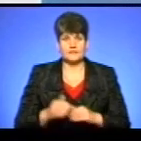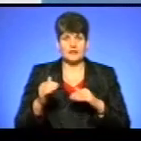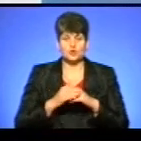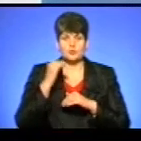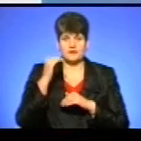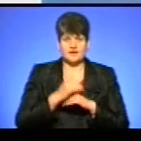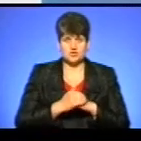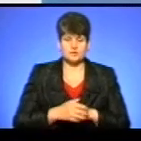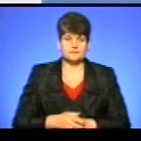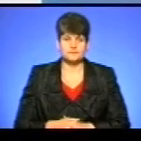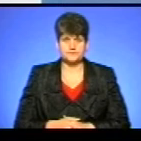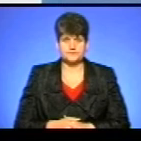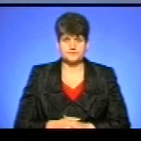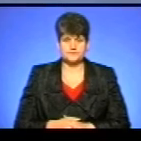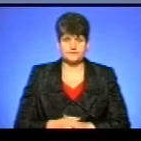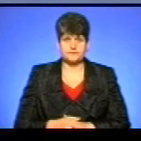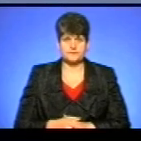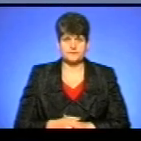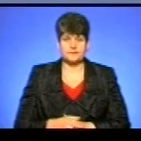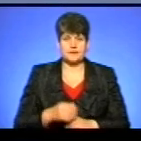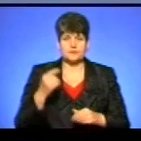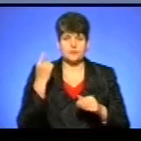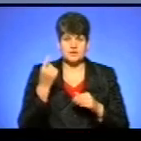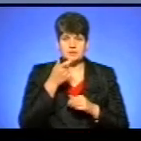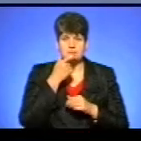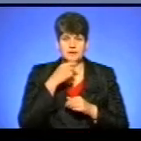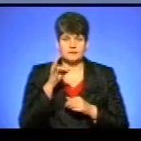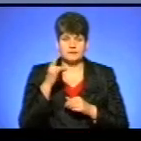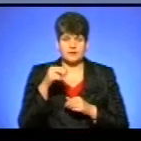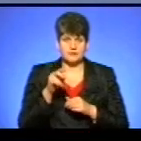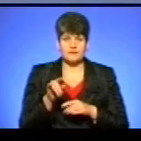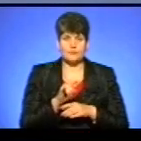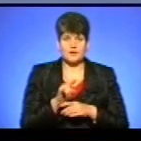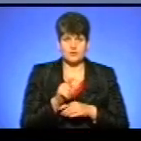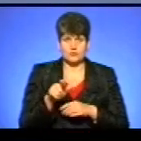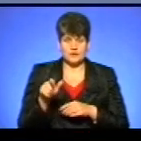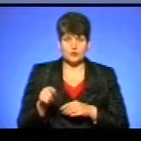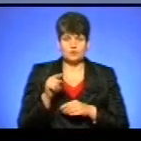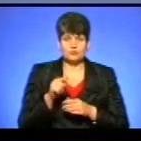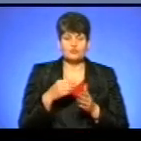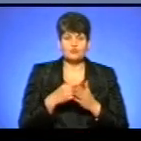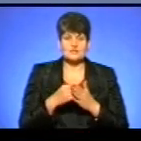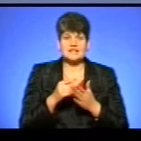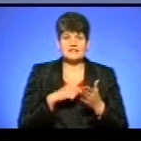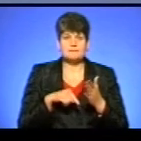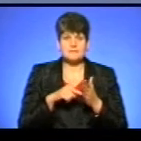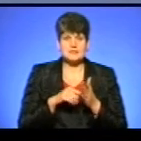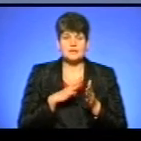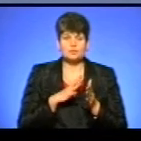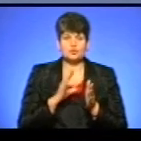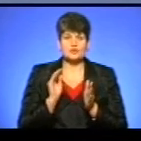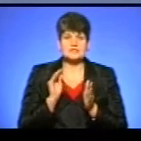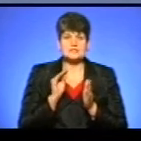добрий вечір. Доброго вечора. Добрий вечір. По-перше, пане Надо, ви обманюєте людей. Ви, тому що в бюджет міста цей було